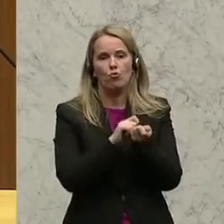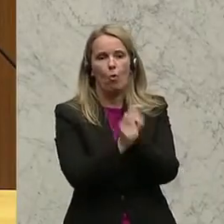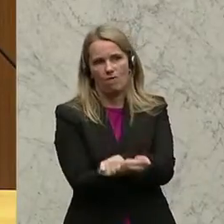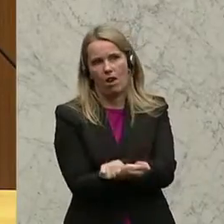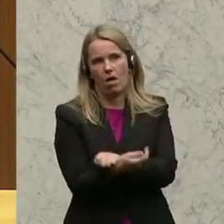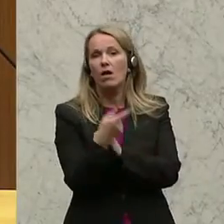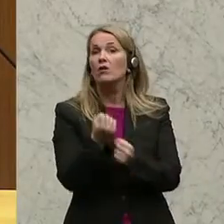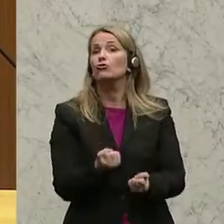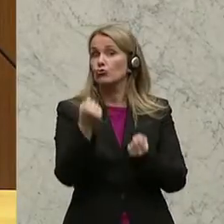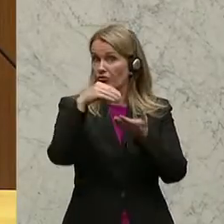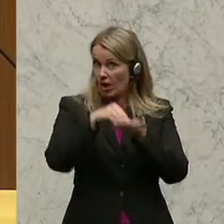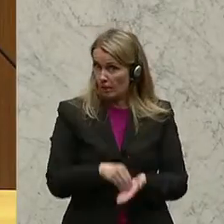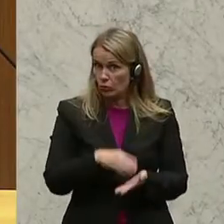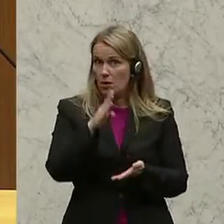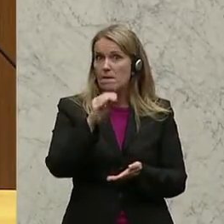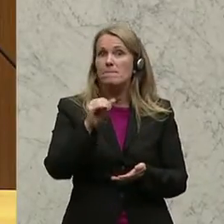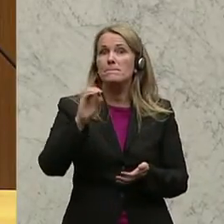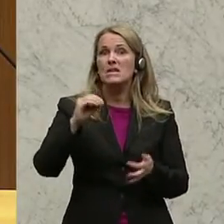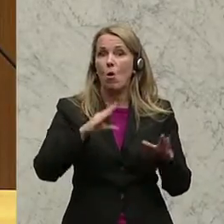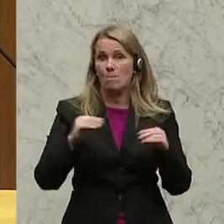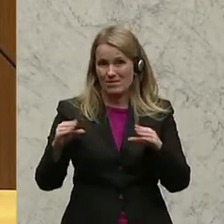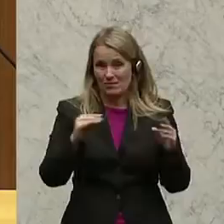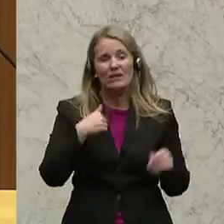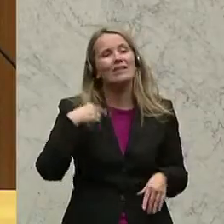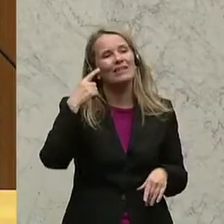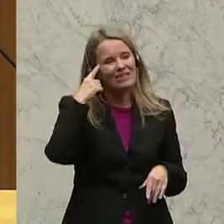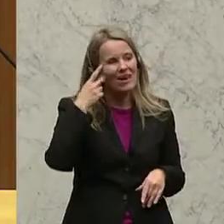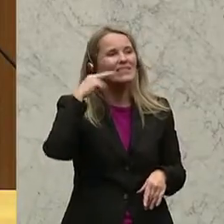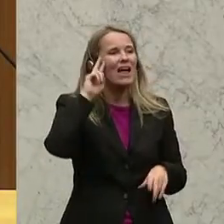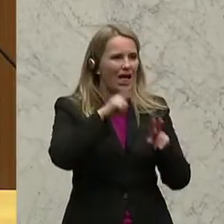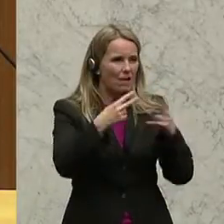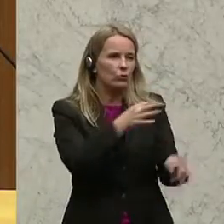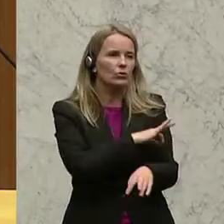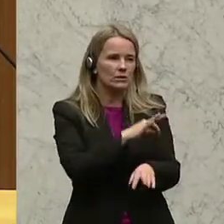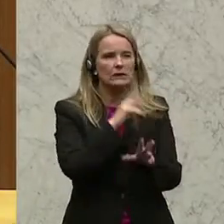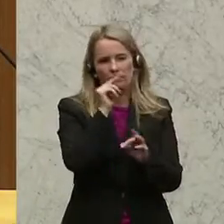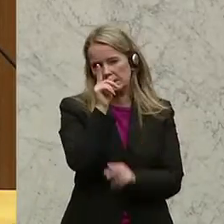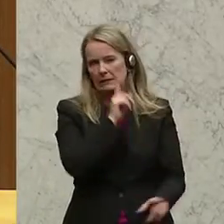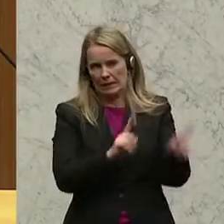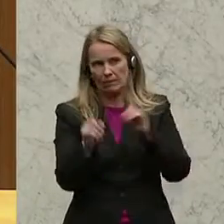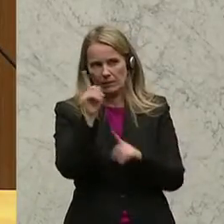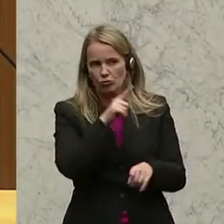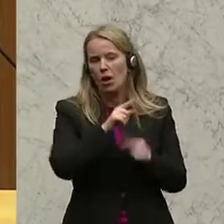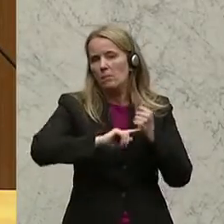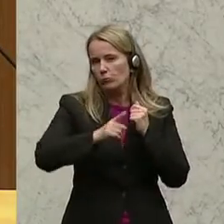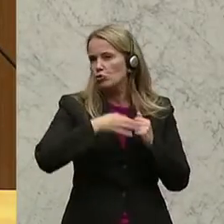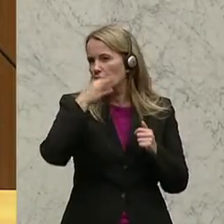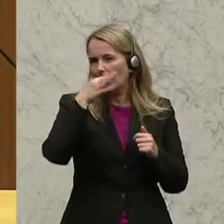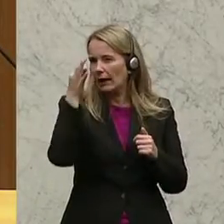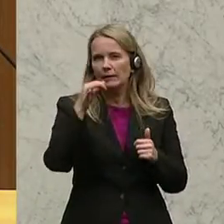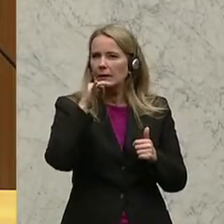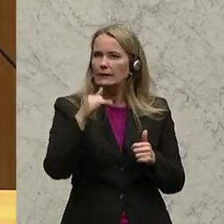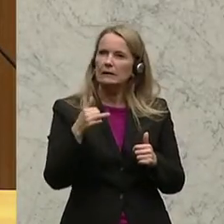einen Schwerpunkt auf die Biomasse setzen. Ich weiß, dass der Herr Bundeskanzler da skeptisch ist und bei der Budgetrede da nicht so